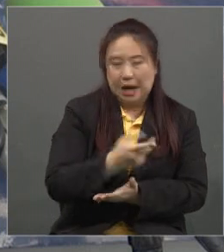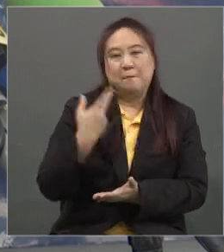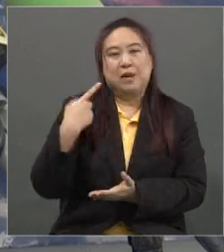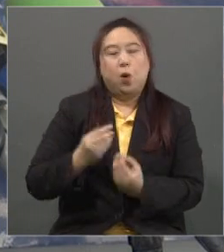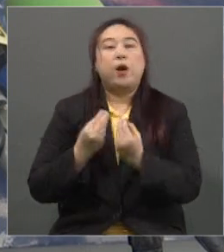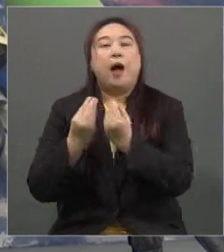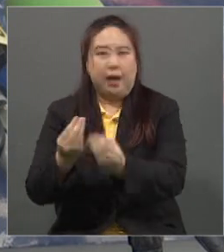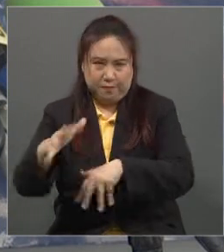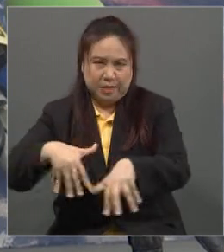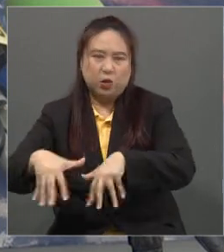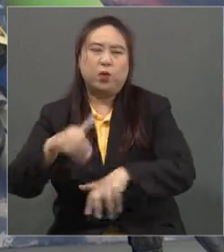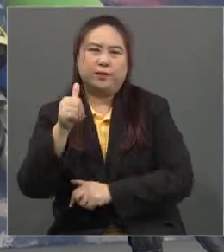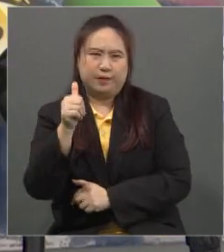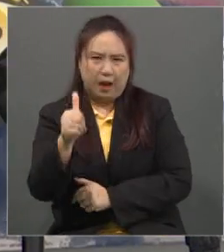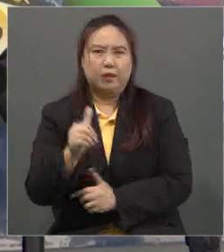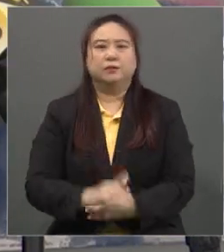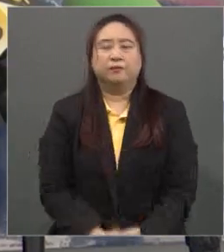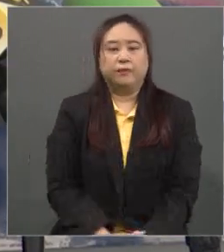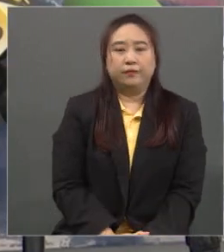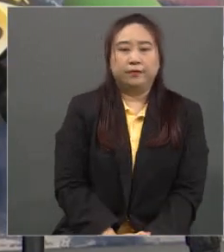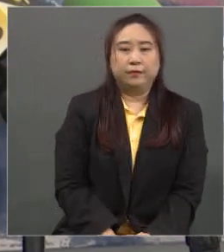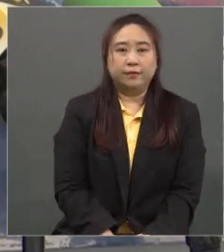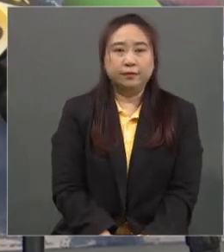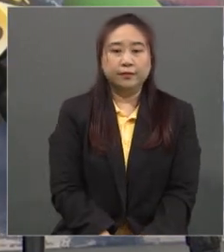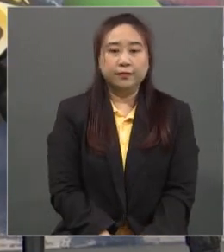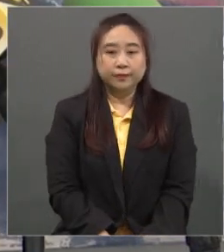นสังคมตรงนั้นเป็นที่ตั้ง